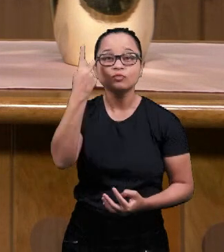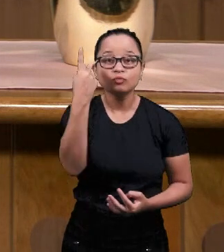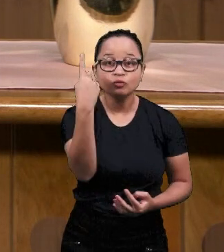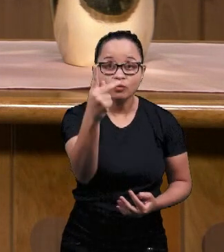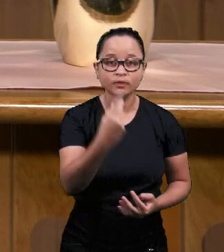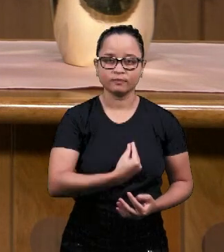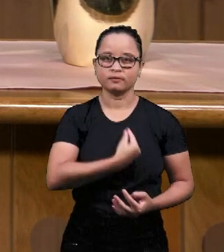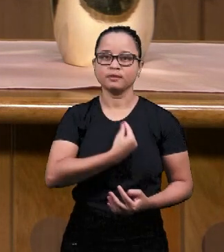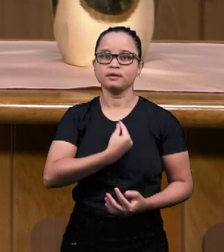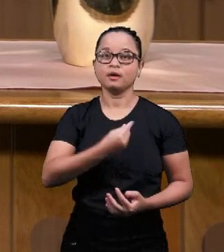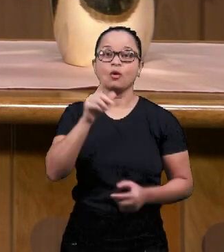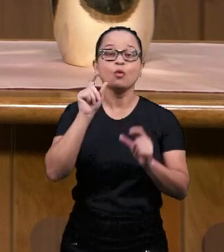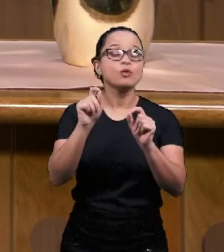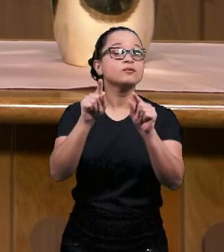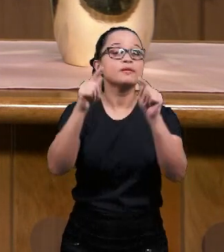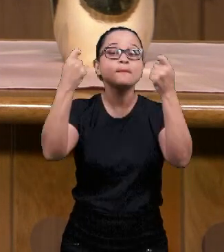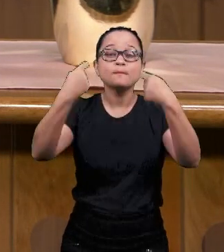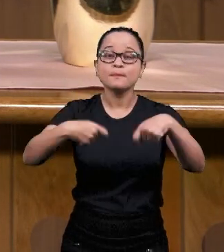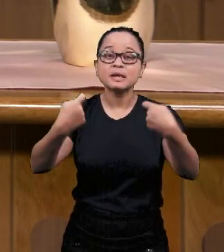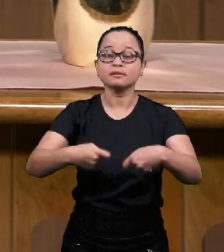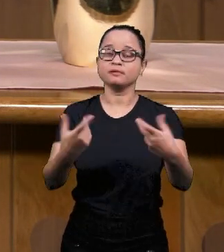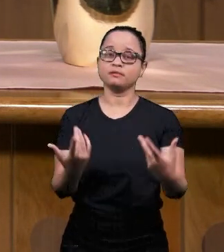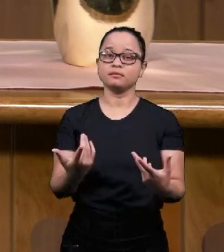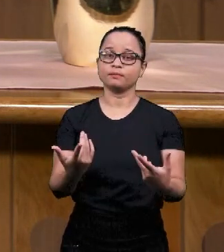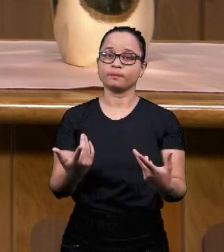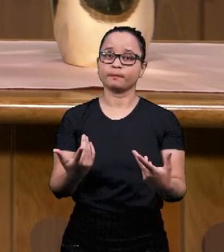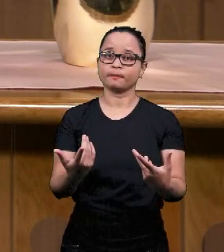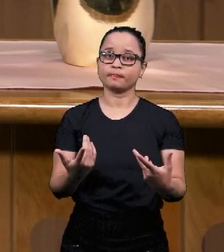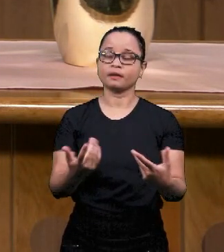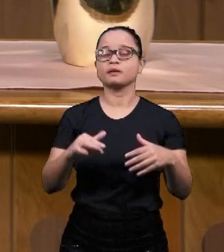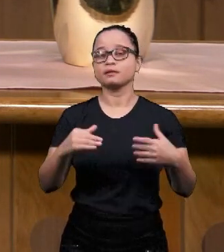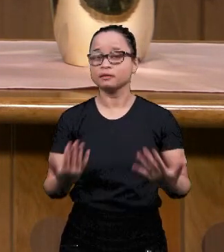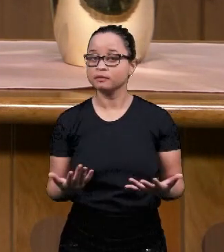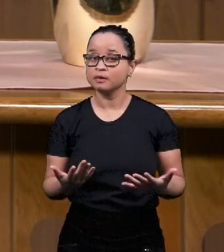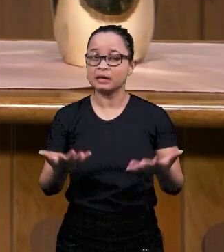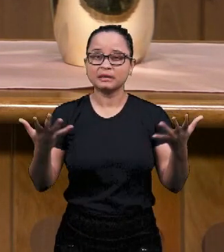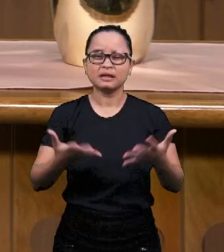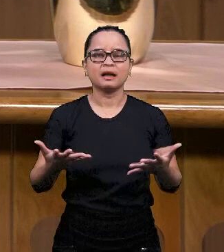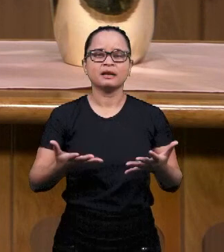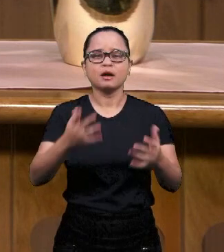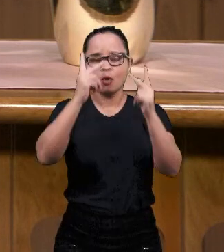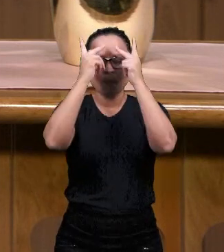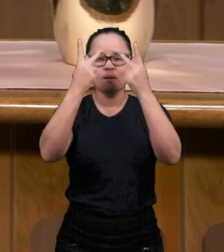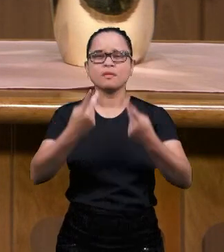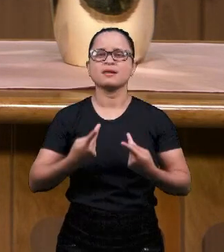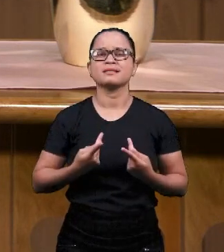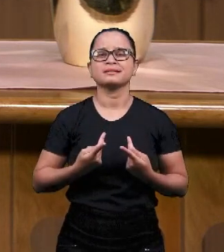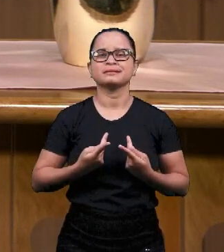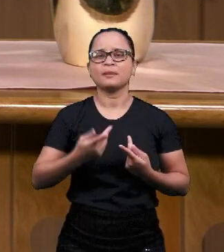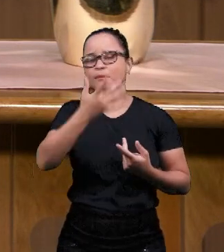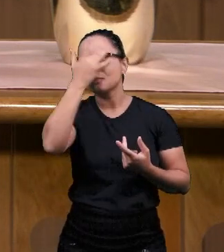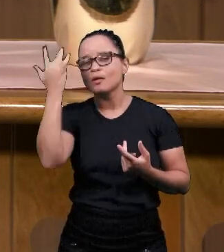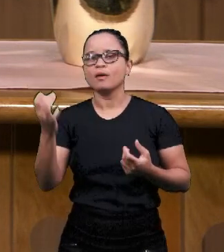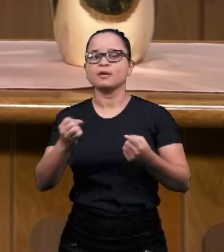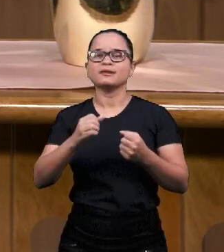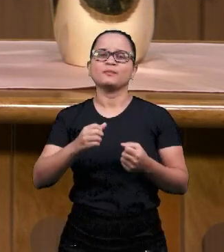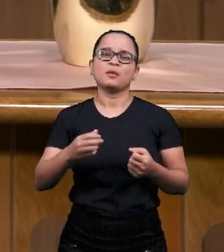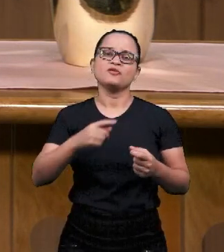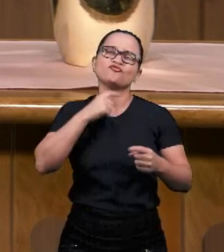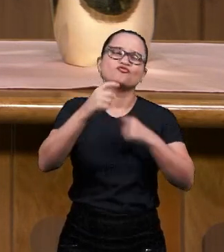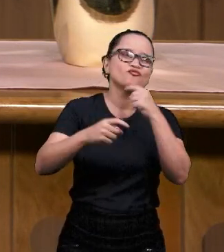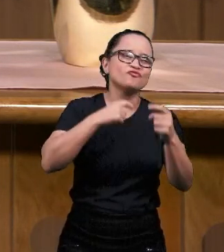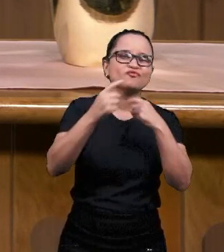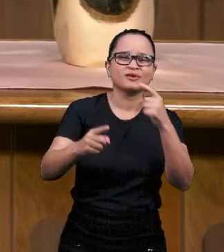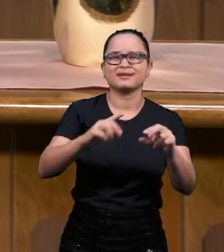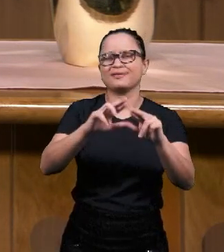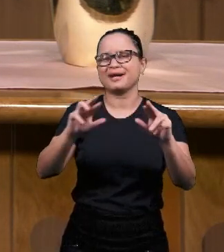твоей нужде. Возлюбленный человек, он может говорить, он может